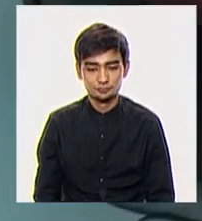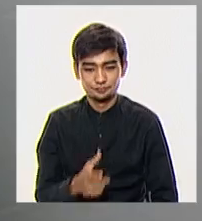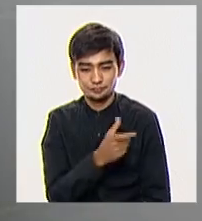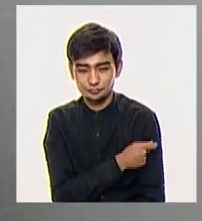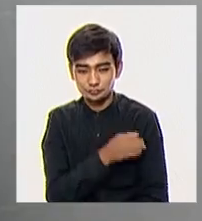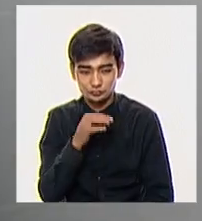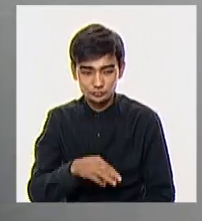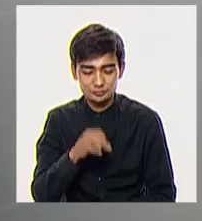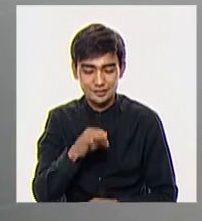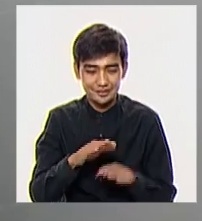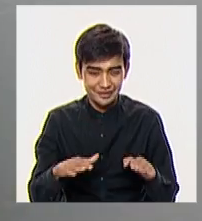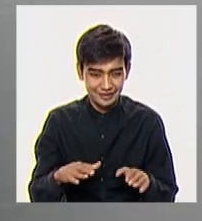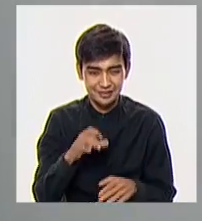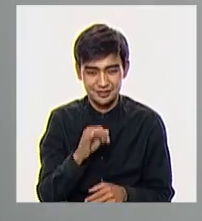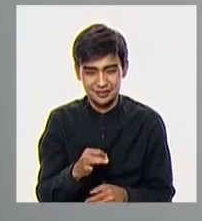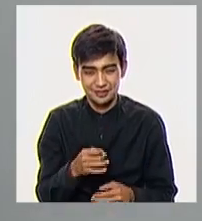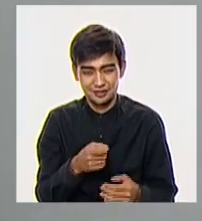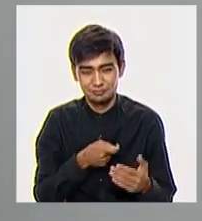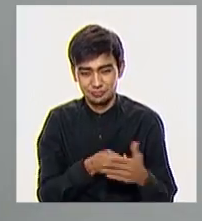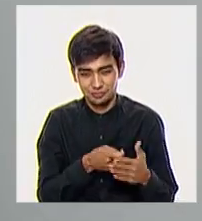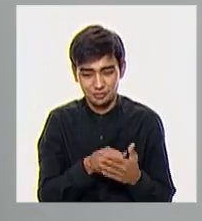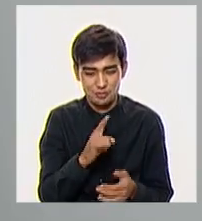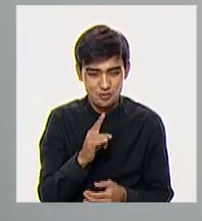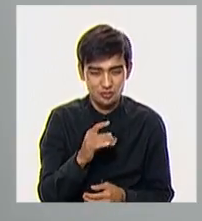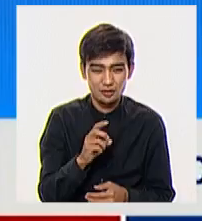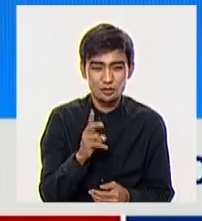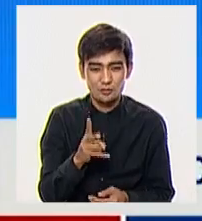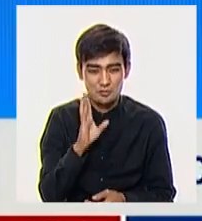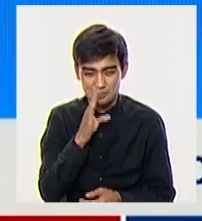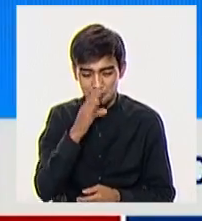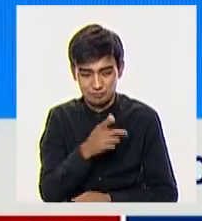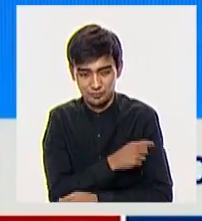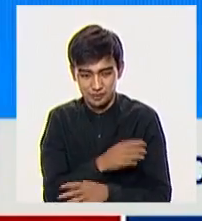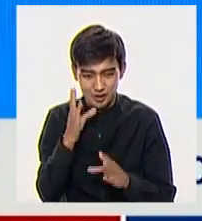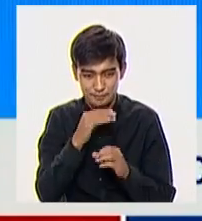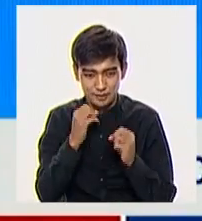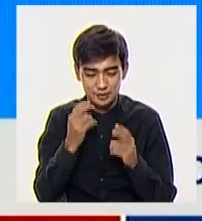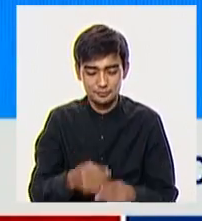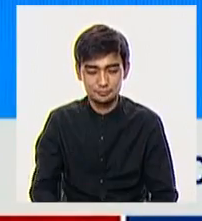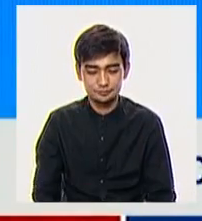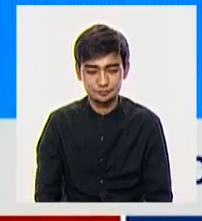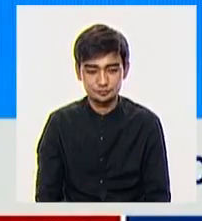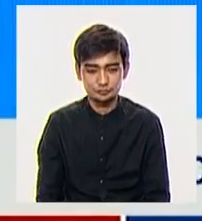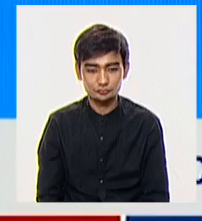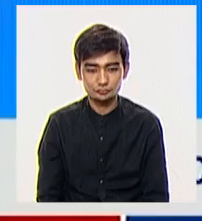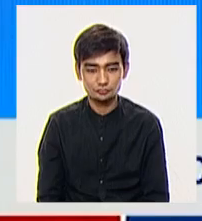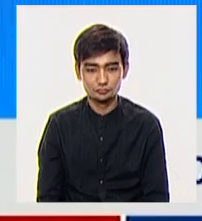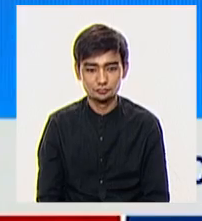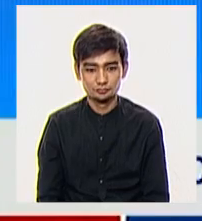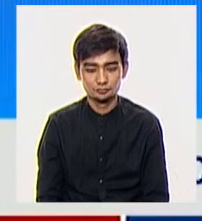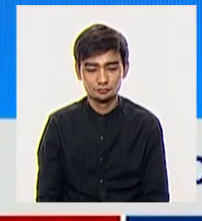Вакцинаны енді балалар мен емізулі сәбиі бар аналар да ала ма? Детей с 12-летнего возраста на